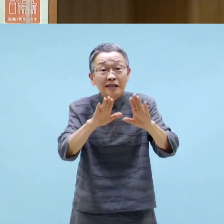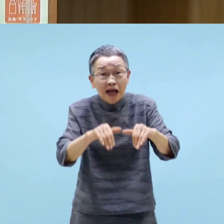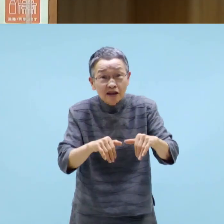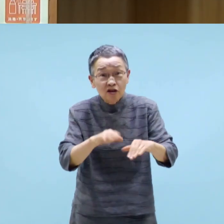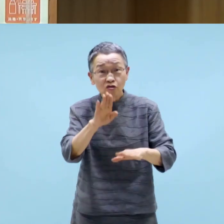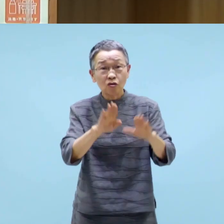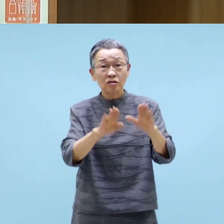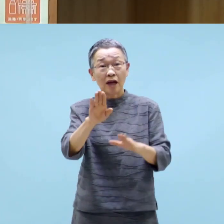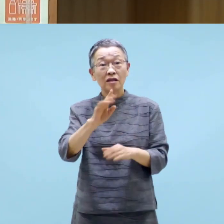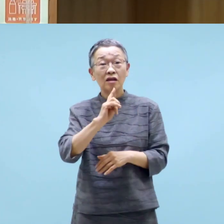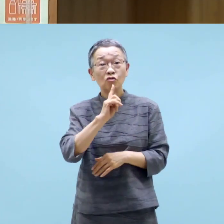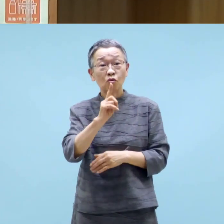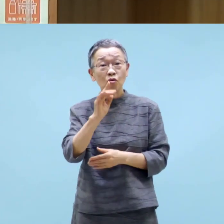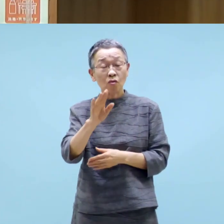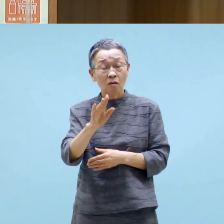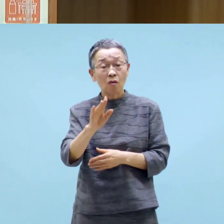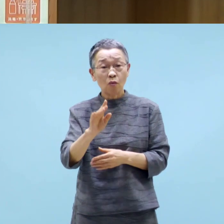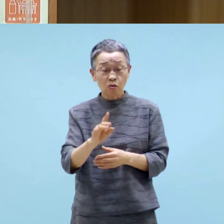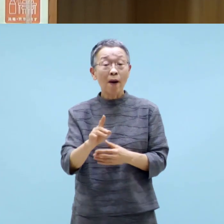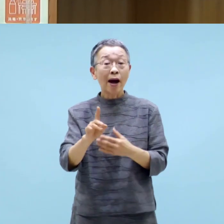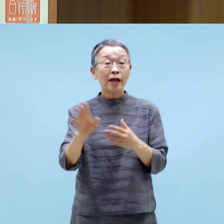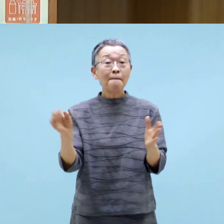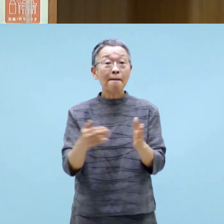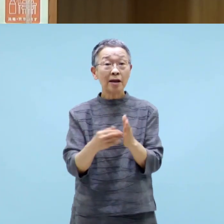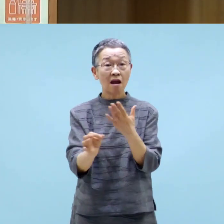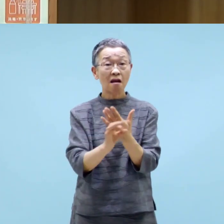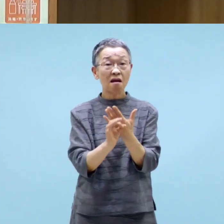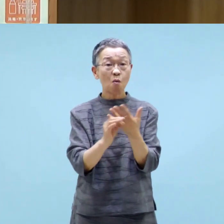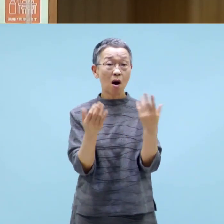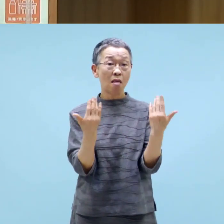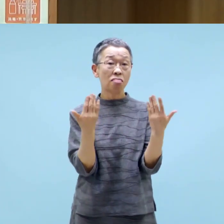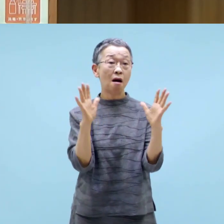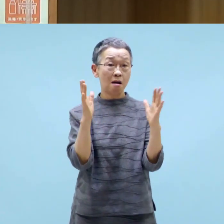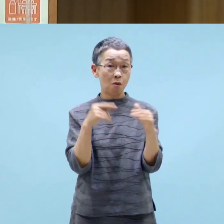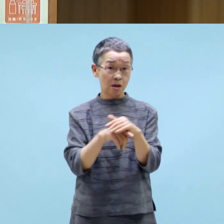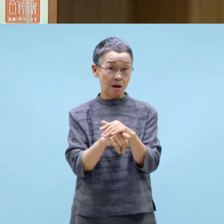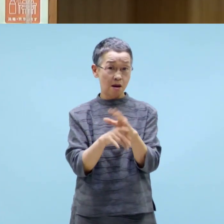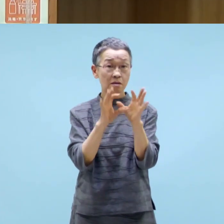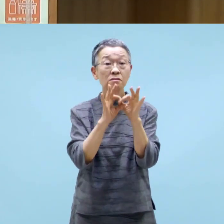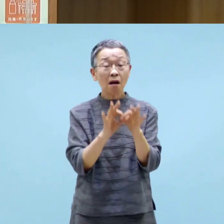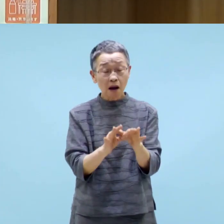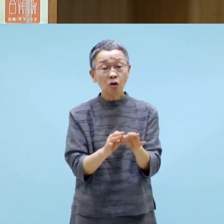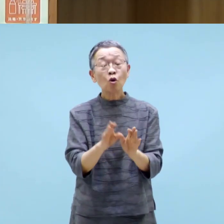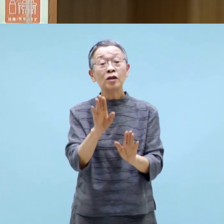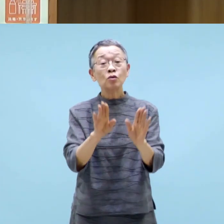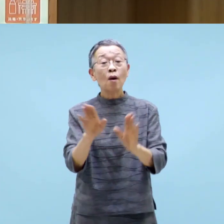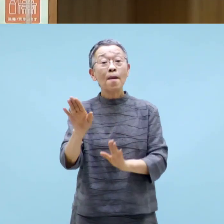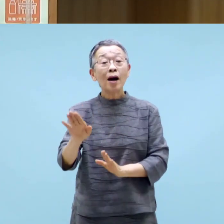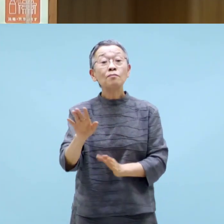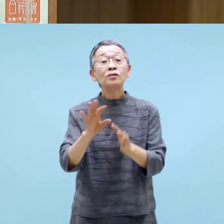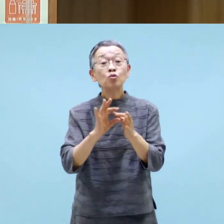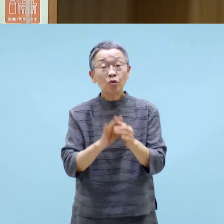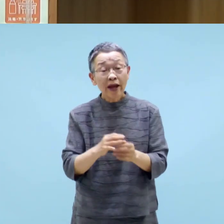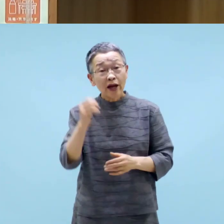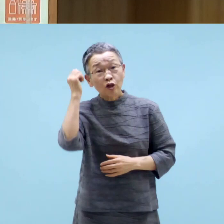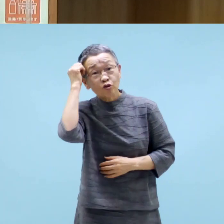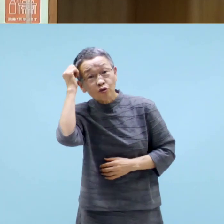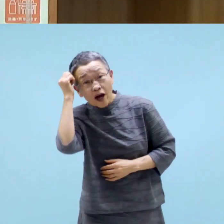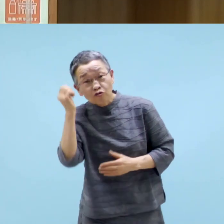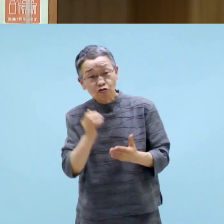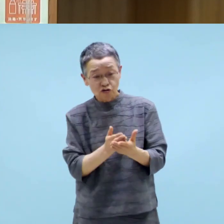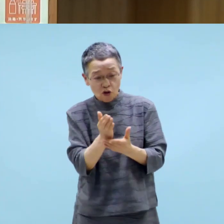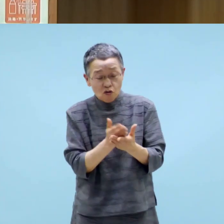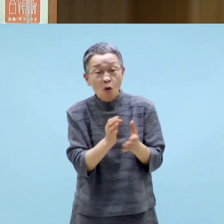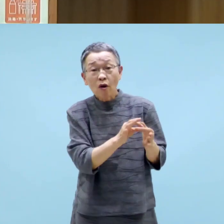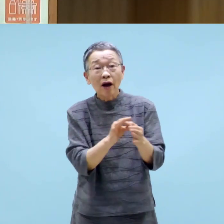のはないんですね。ですからそういったこともあります。 そして宿泊、旅行関係のそういった